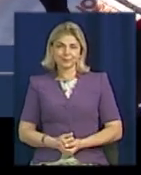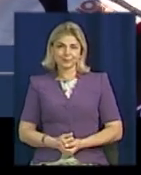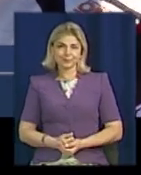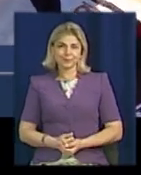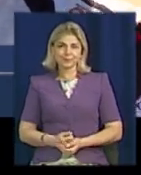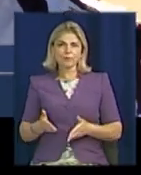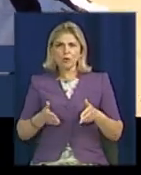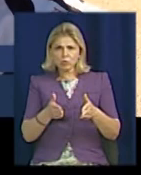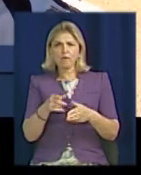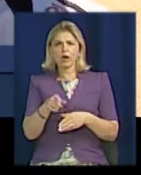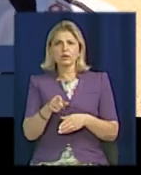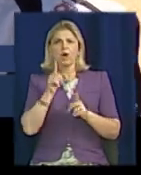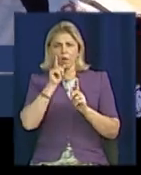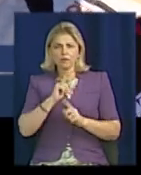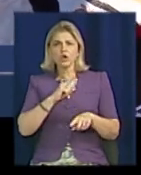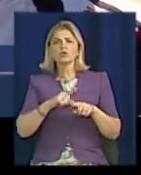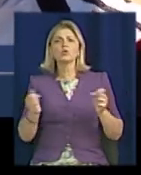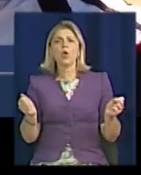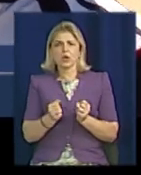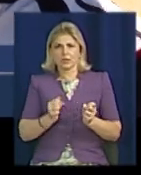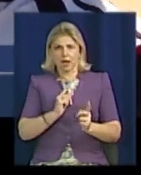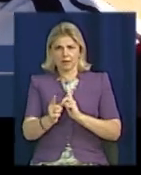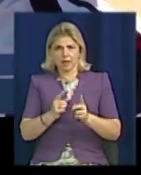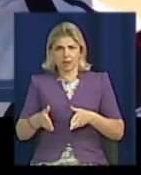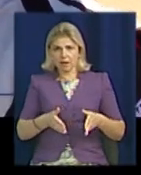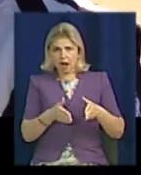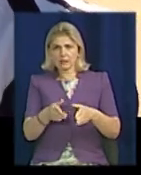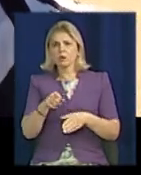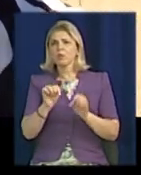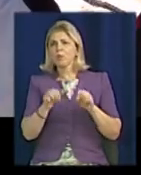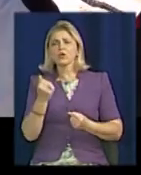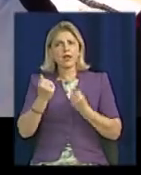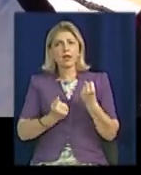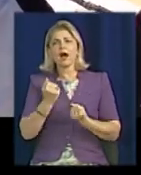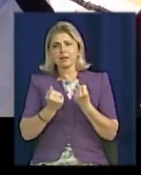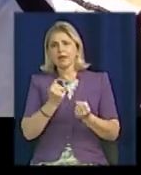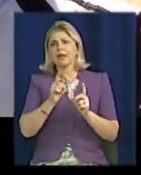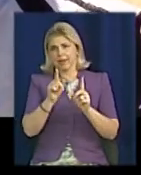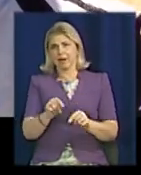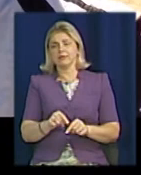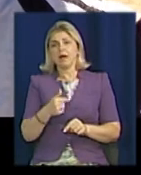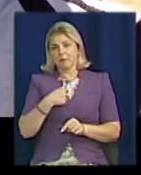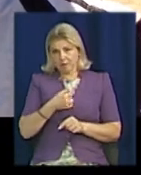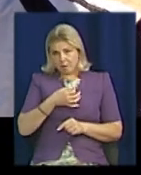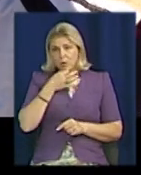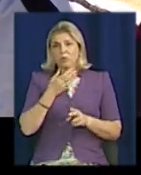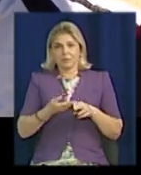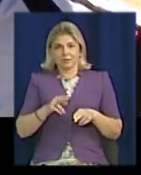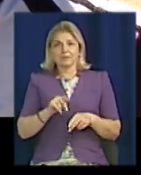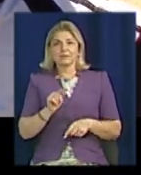вона ходова. Це скоростна траса, тут можна їхати і їхати і їхати. Це мені подобається і